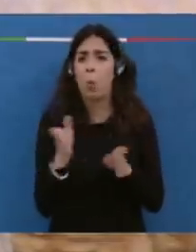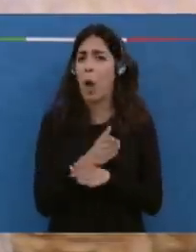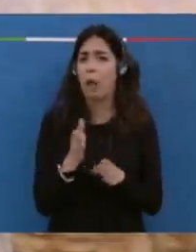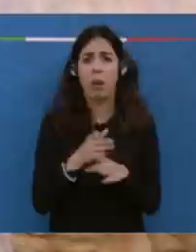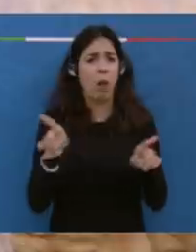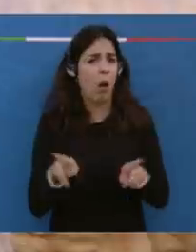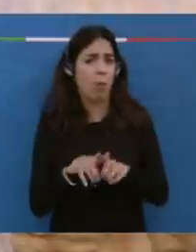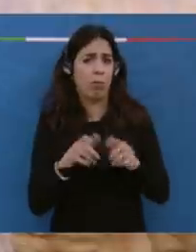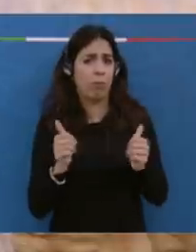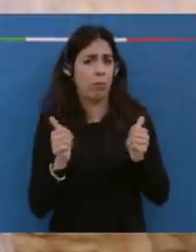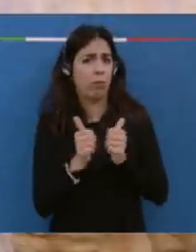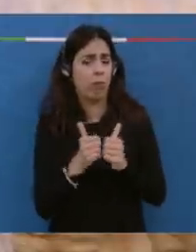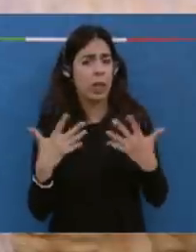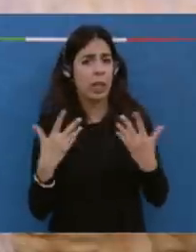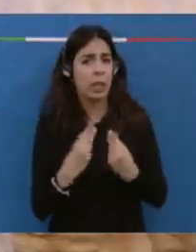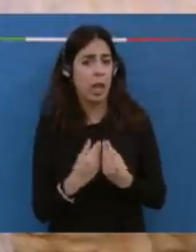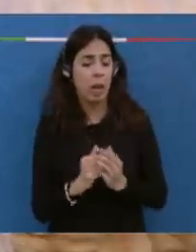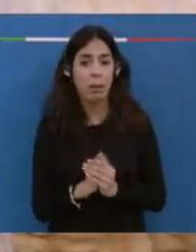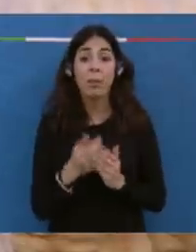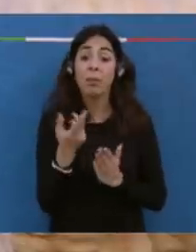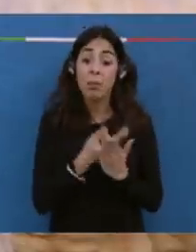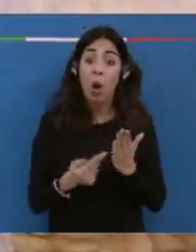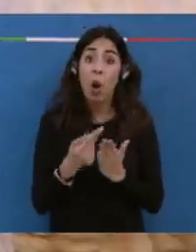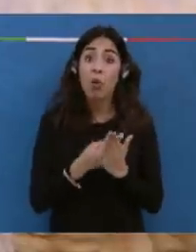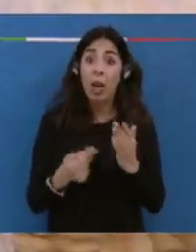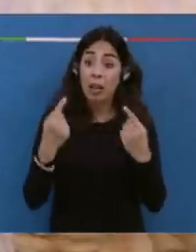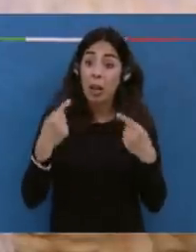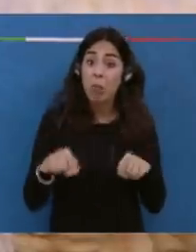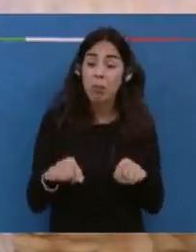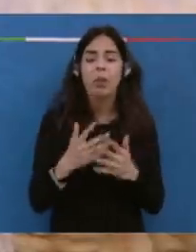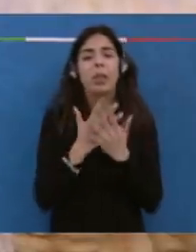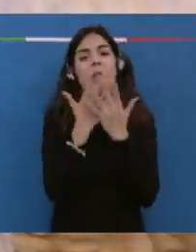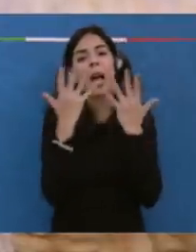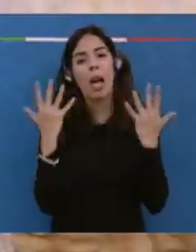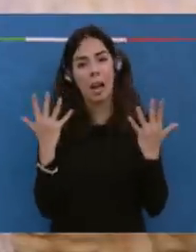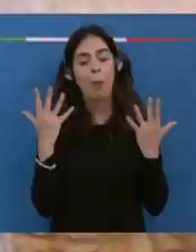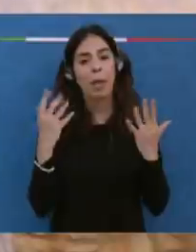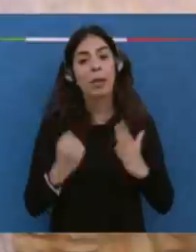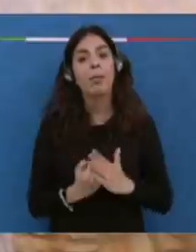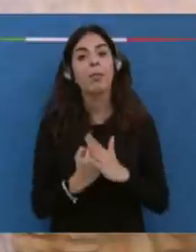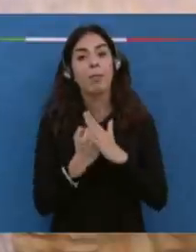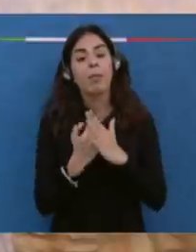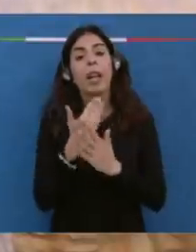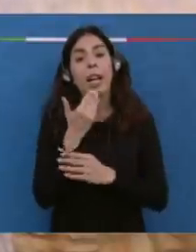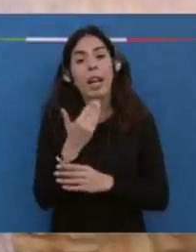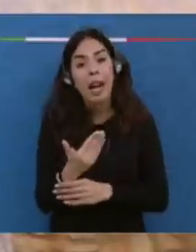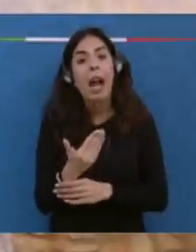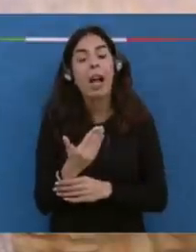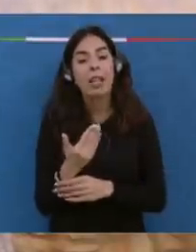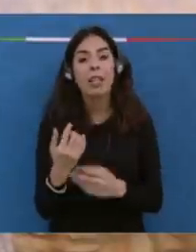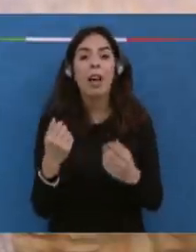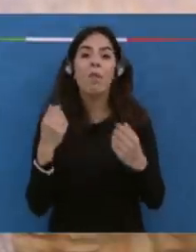questi progetti naturalmente sono rafforzati dalla dalla buona dalla forte